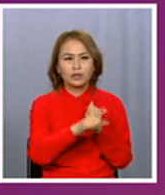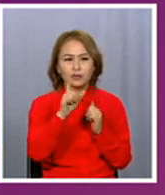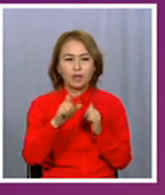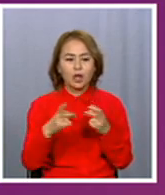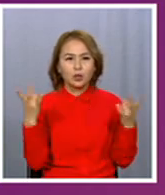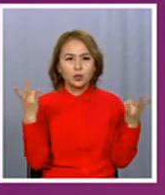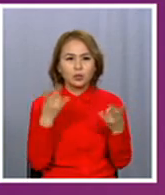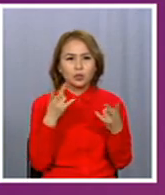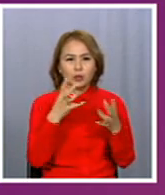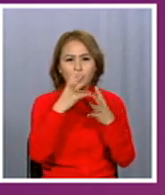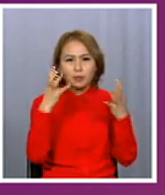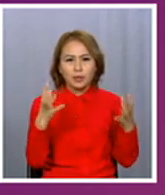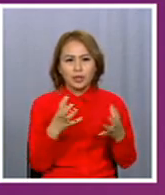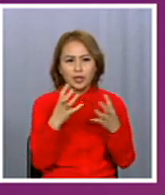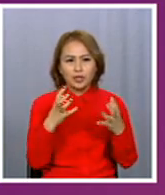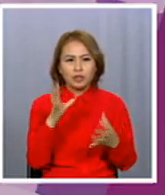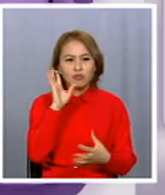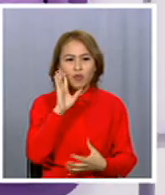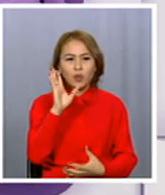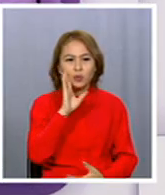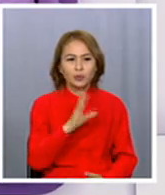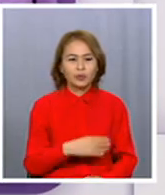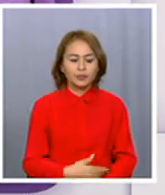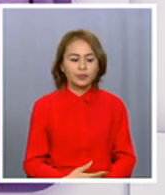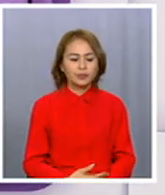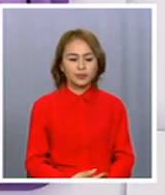должен беречь воду.